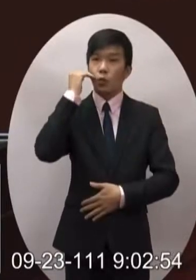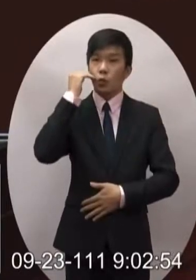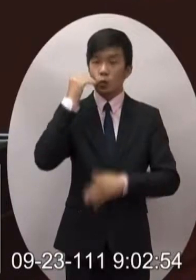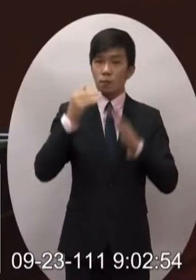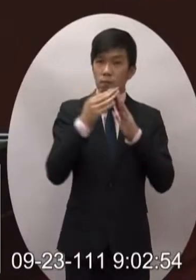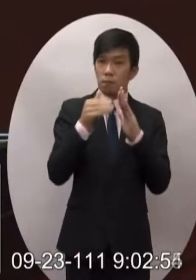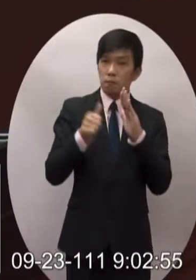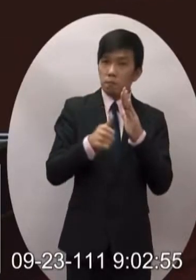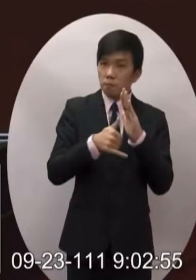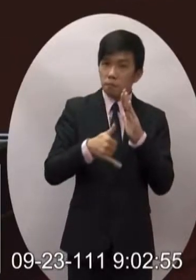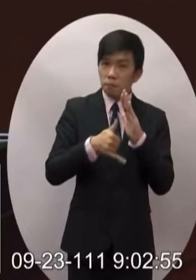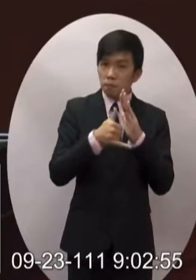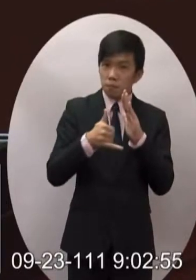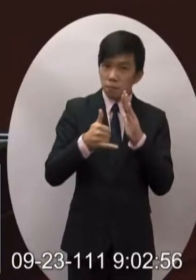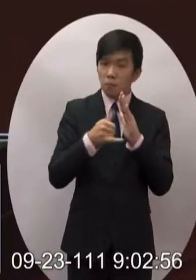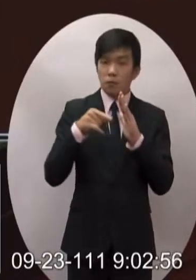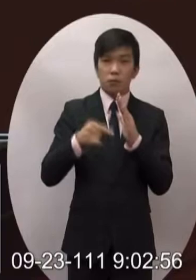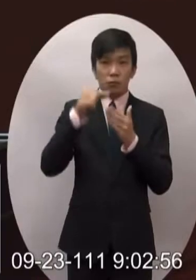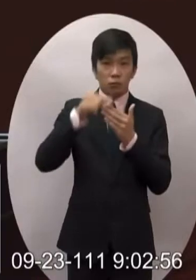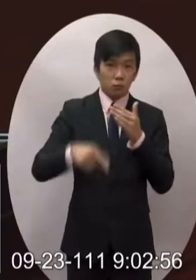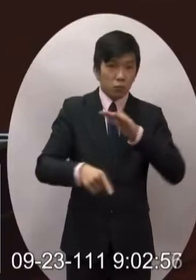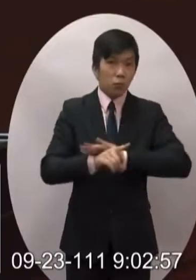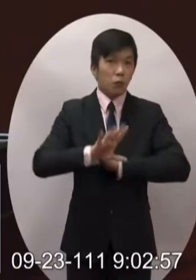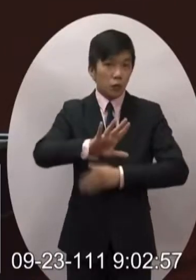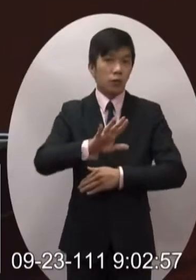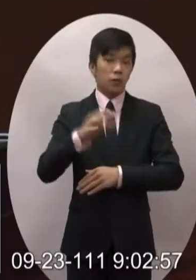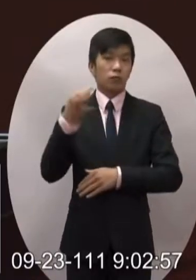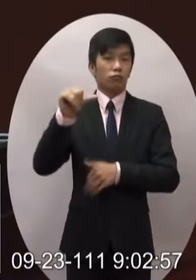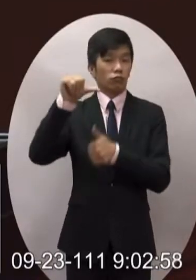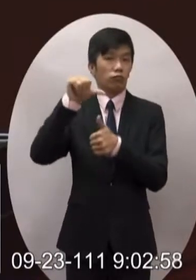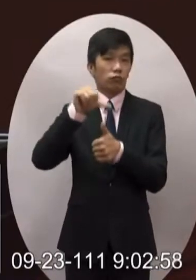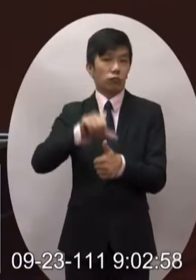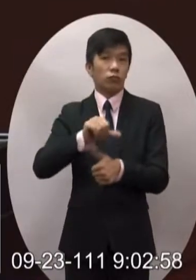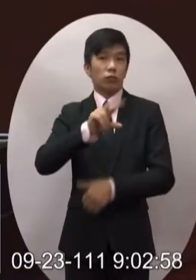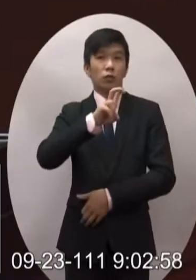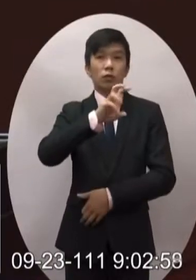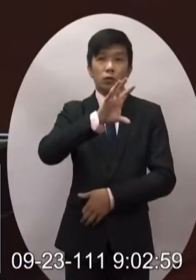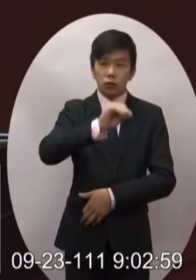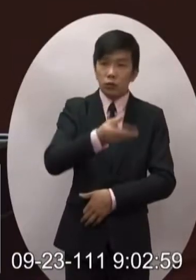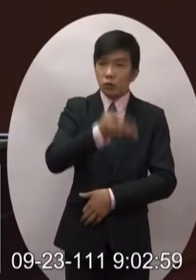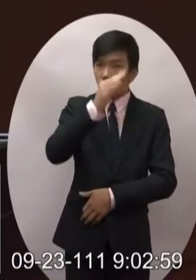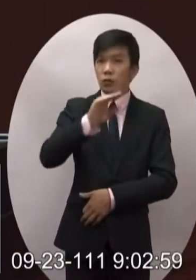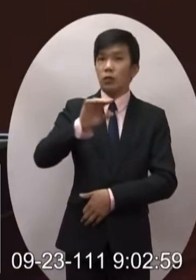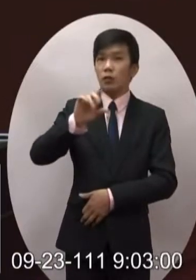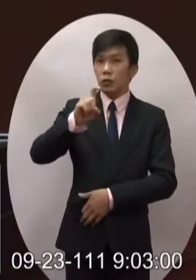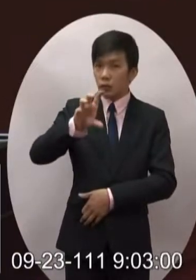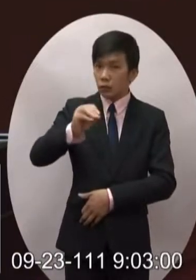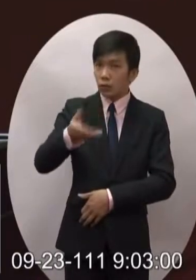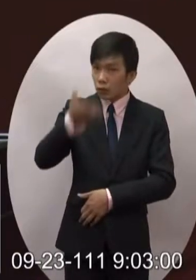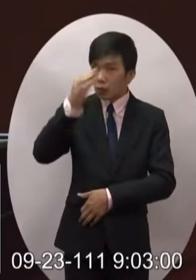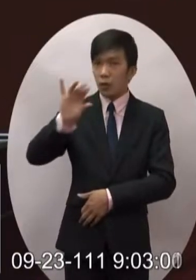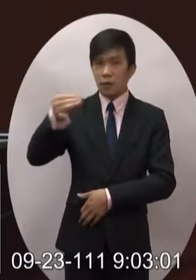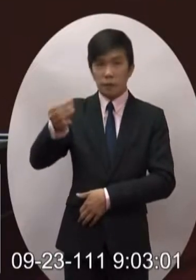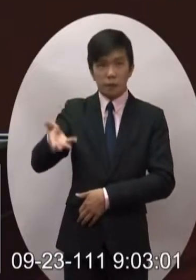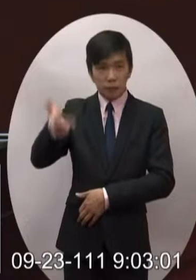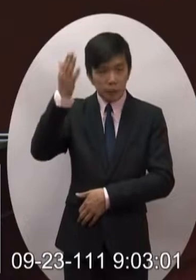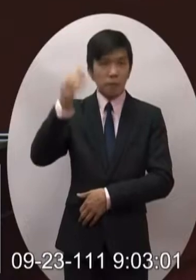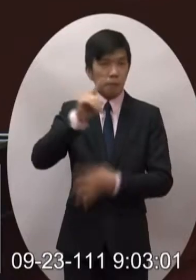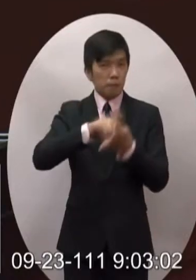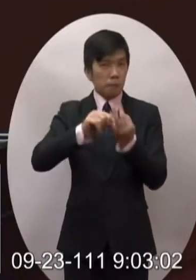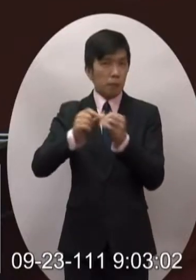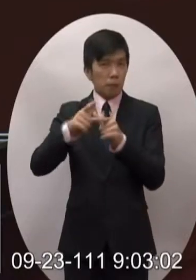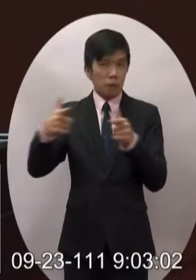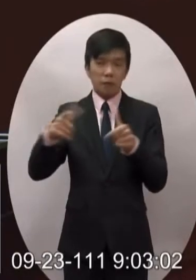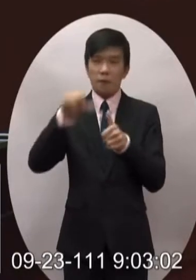者，分别要处以20万元以上或10万元以上100万元以下的罚款。以上的罚则处罚下限